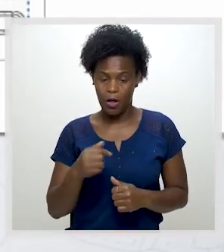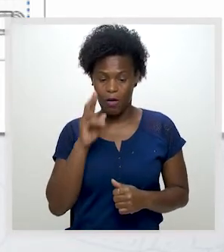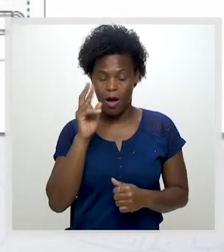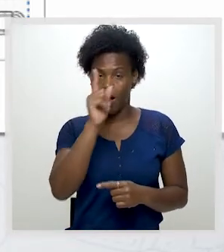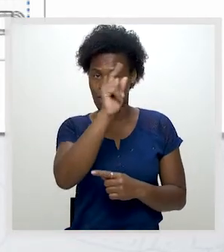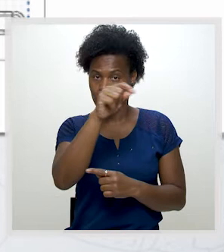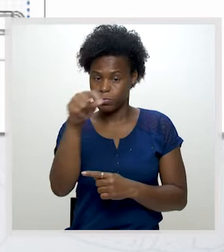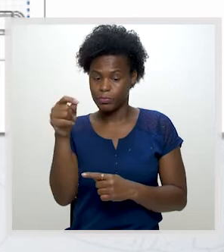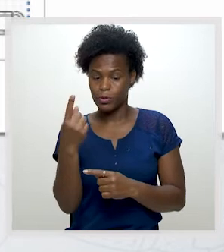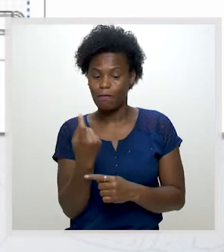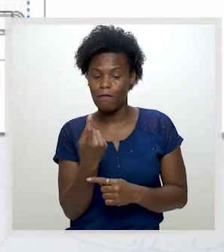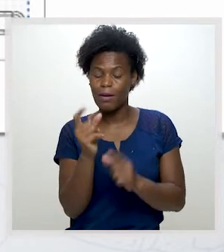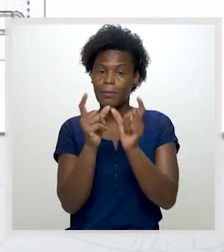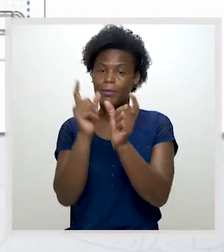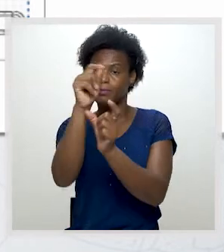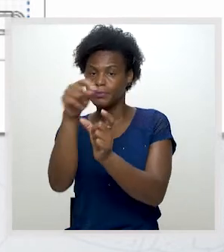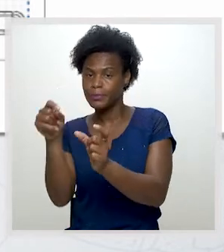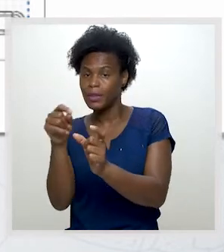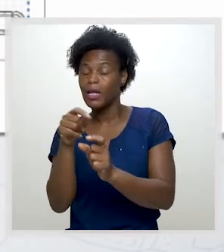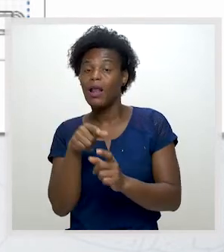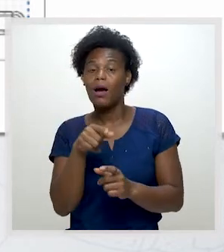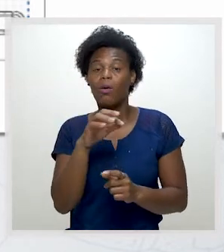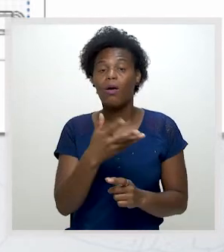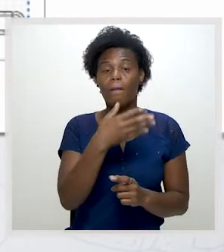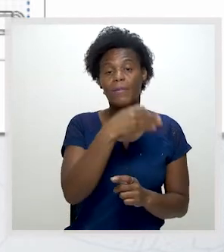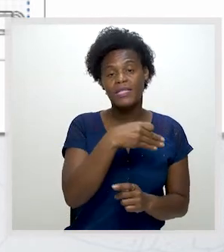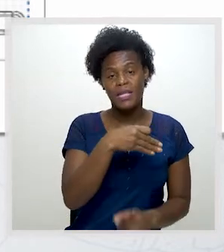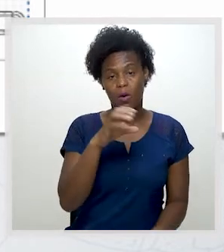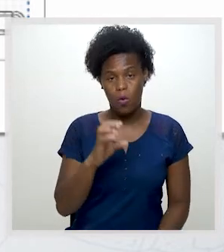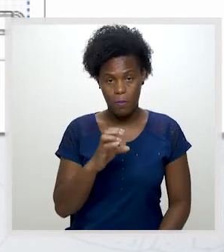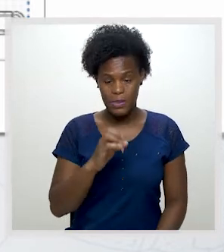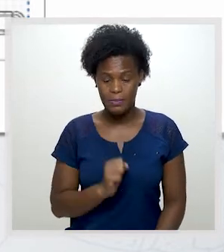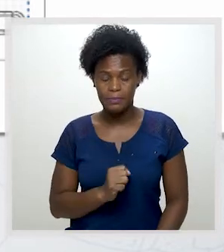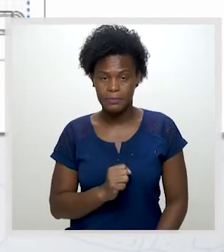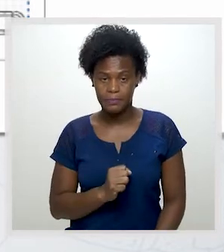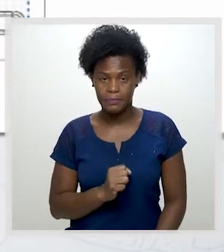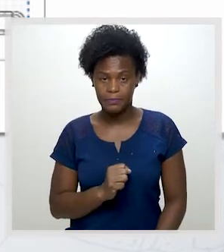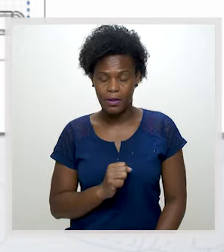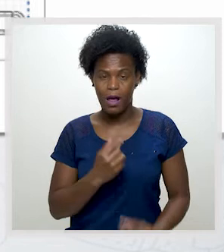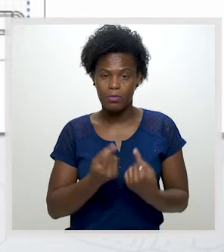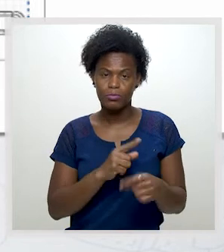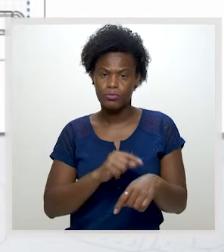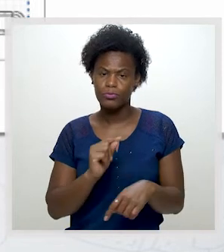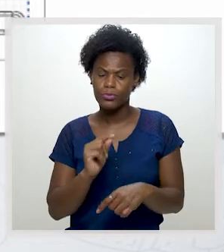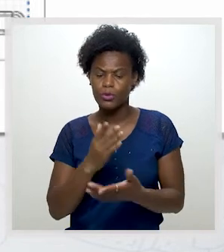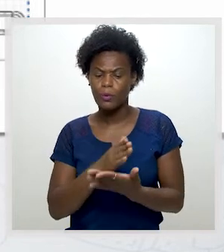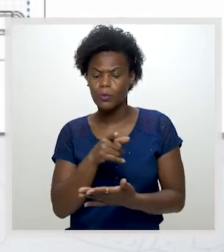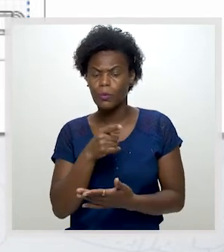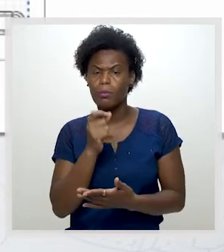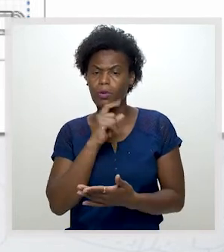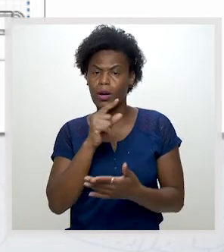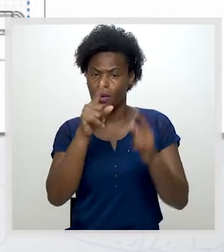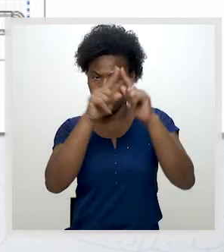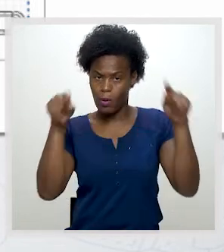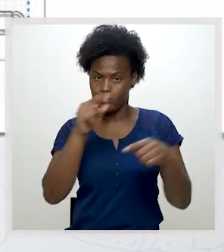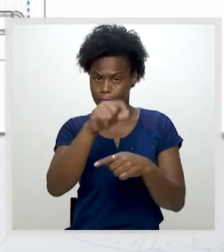le compléter et là, c'est quand on utilise le passé composé. Quelques secondes, juste pour que tu puisses compléter